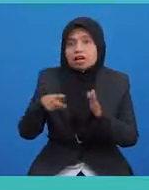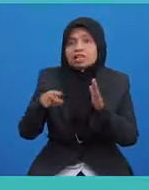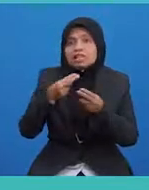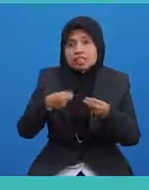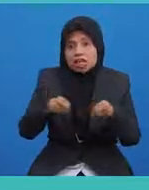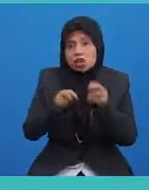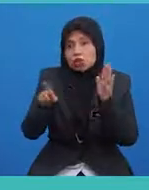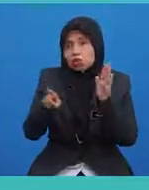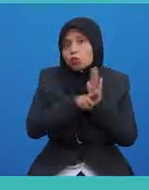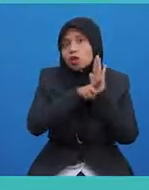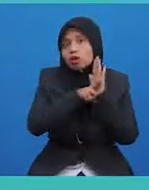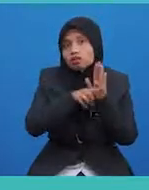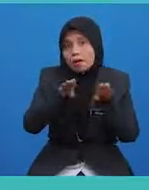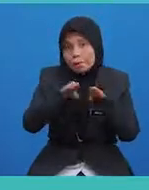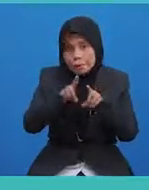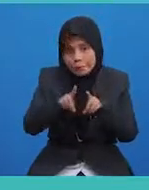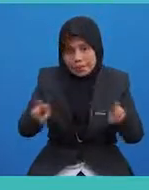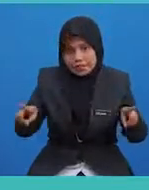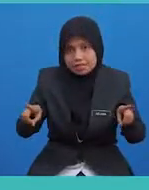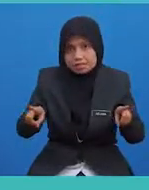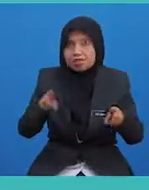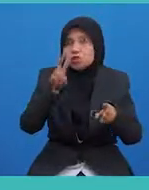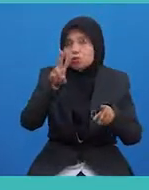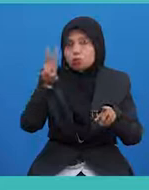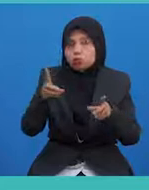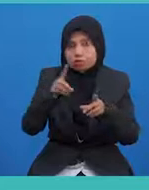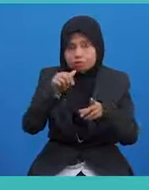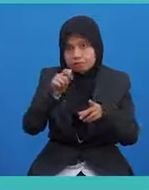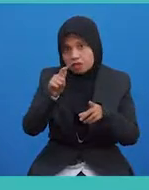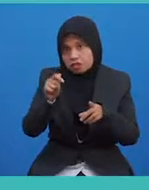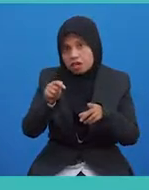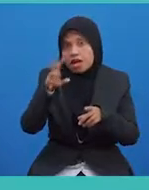tersebut, iaitu beza antara kedua-dua data tersurat, iaitu